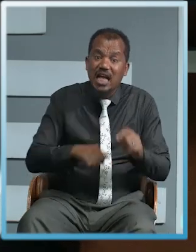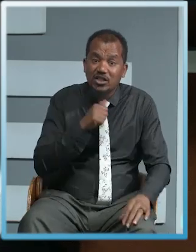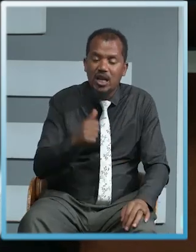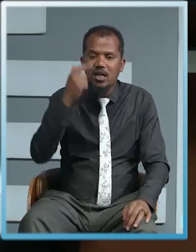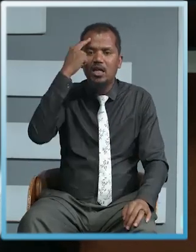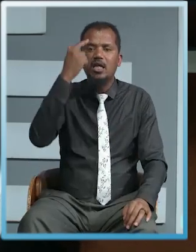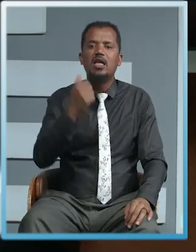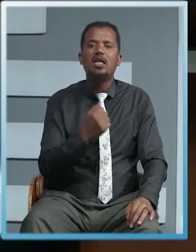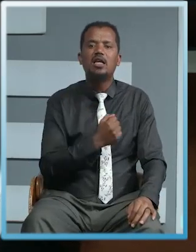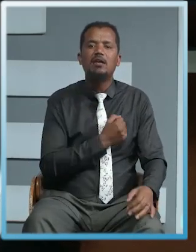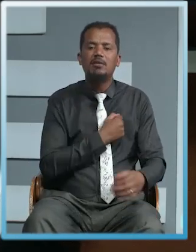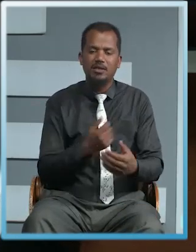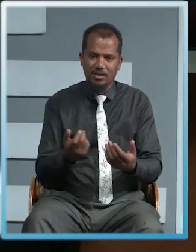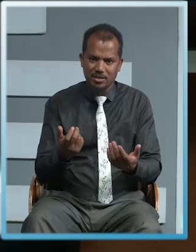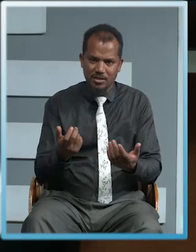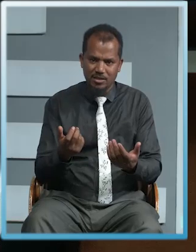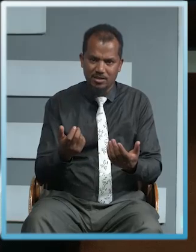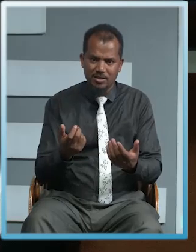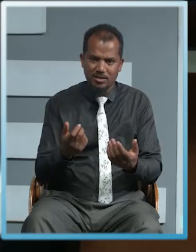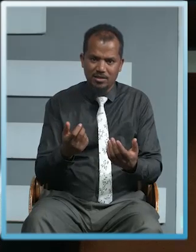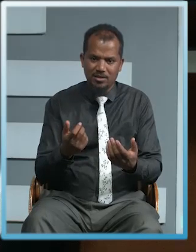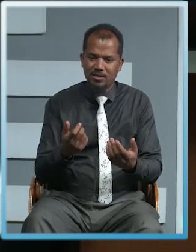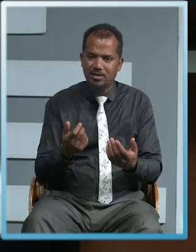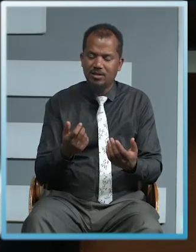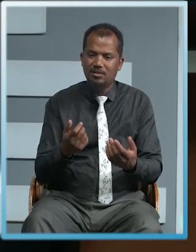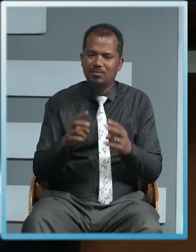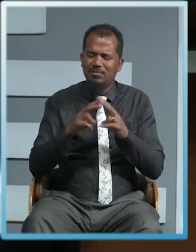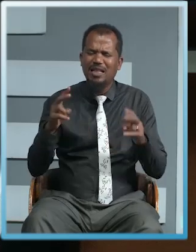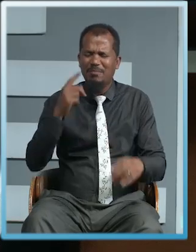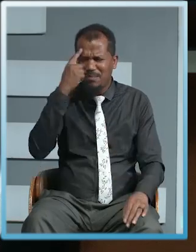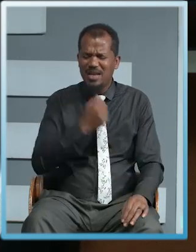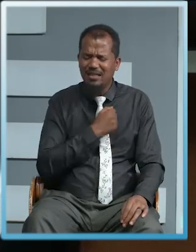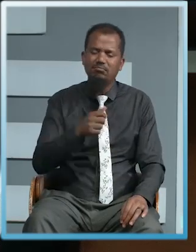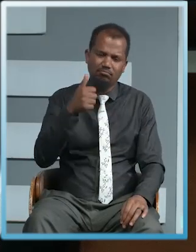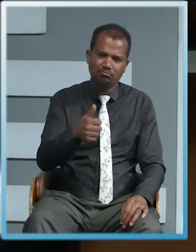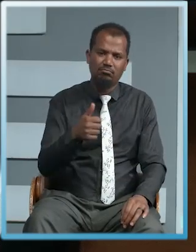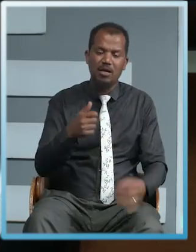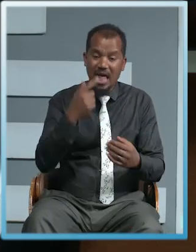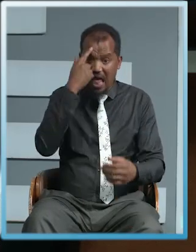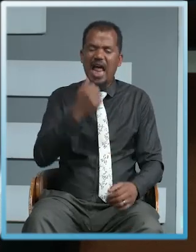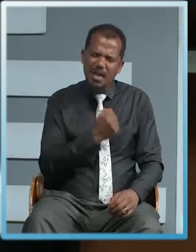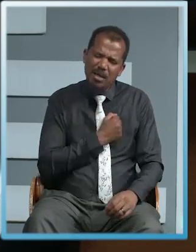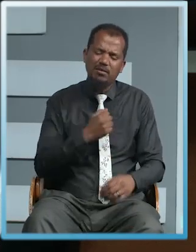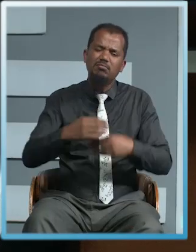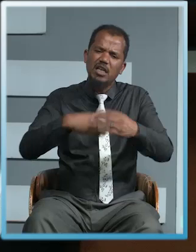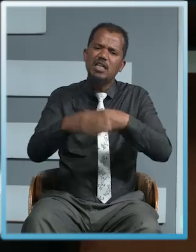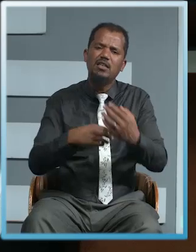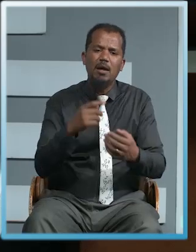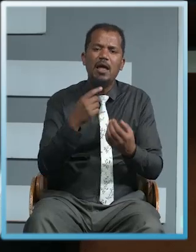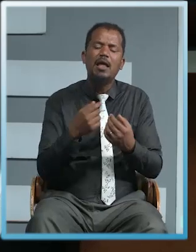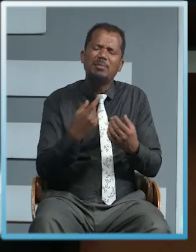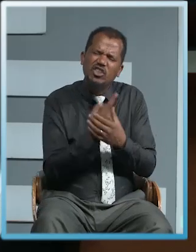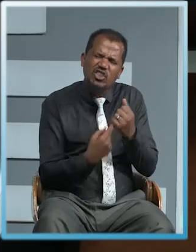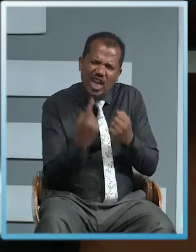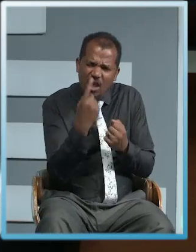شاندرس أمنتنا الناس كتمنو، trust but verify، إن مننا بزي نيد. يمن نجاعر نوالة بتشين